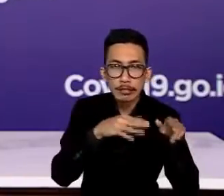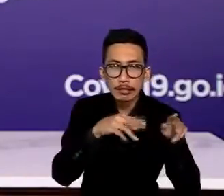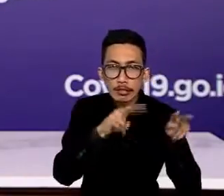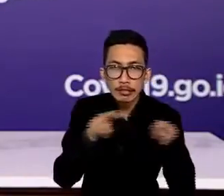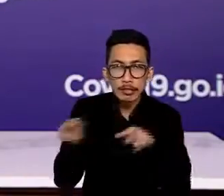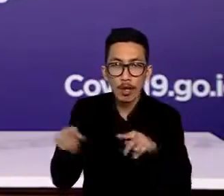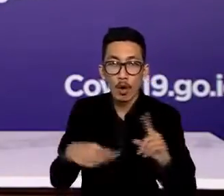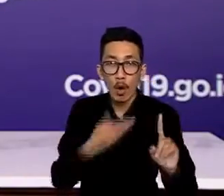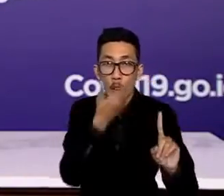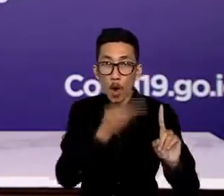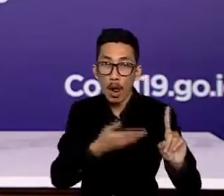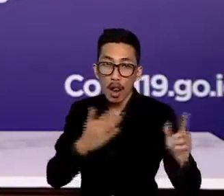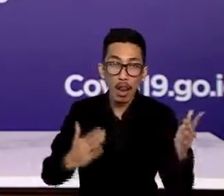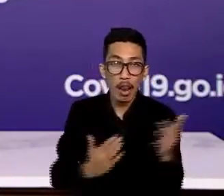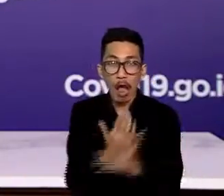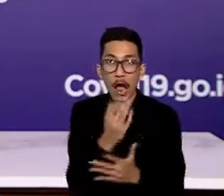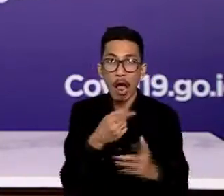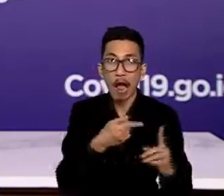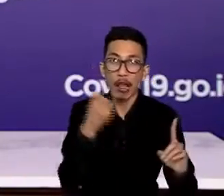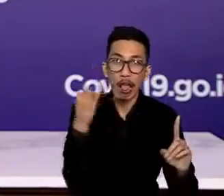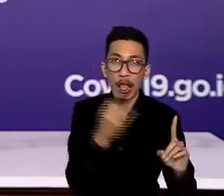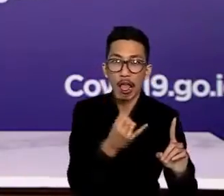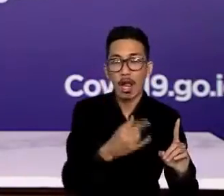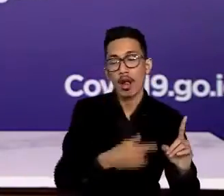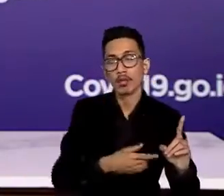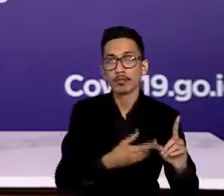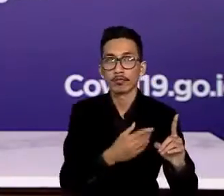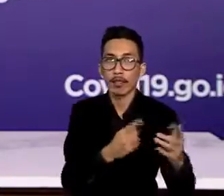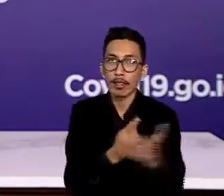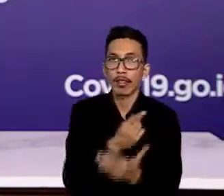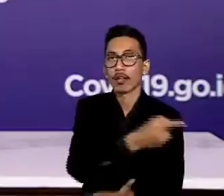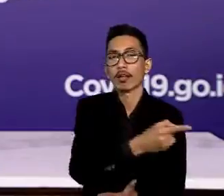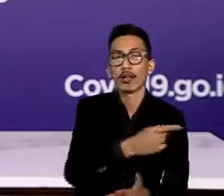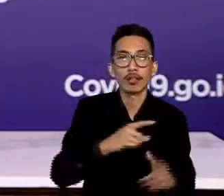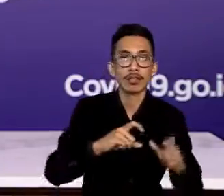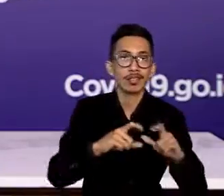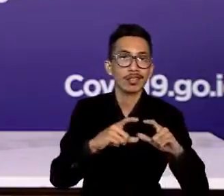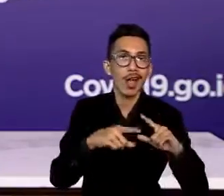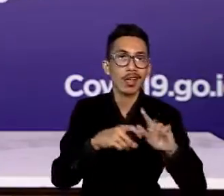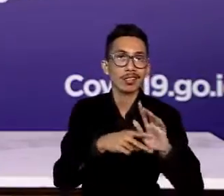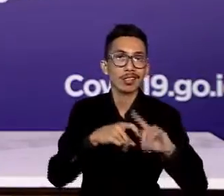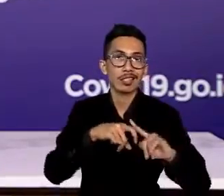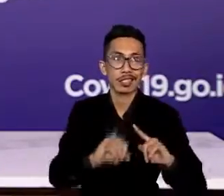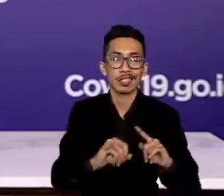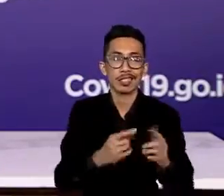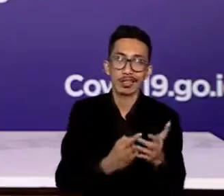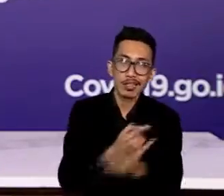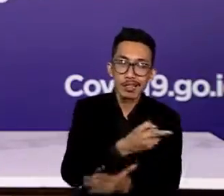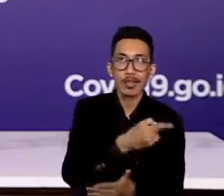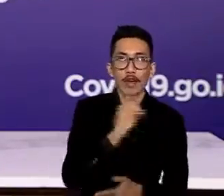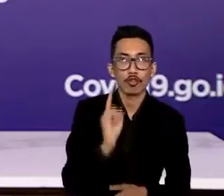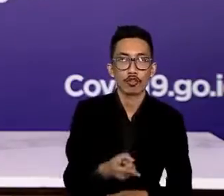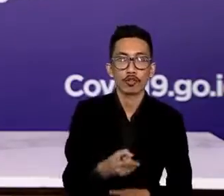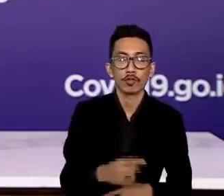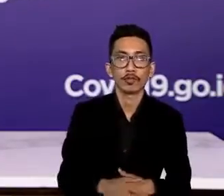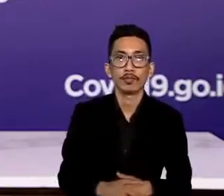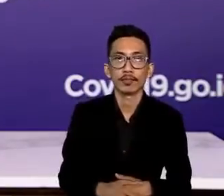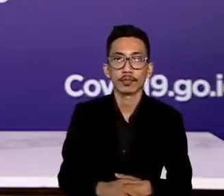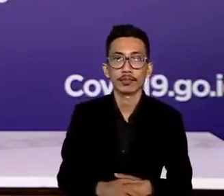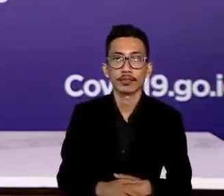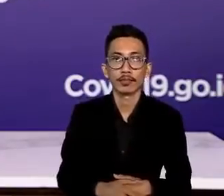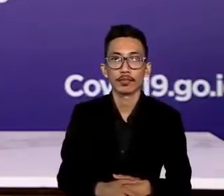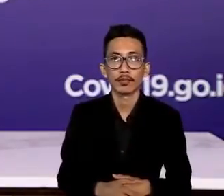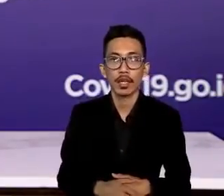tegas pelanggaran sehingga kasus dapat turun menyusul perkembangan di Pulau Jawa Bali kita tidak boleh lengah